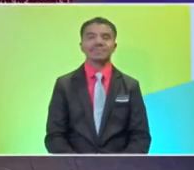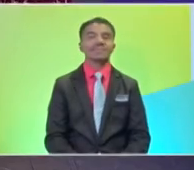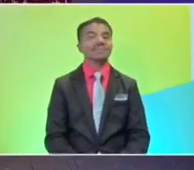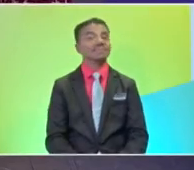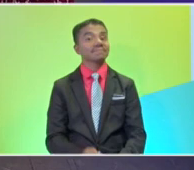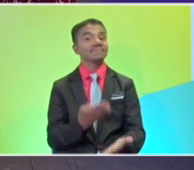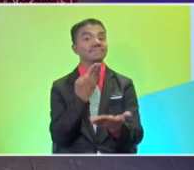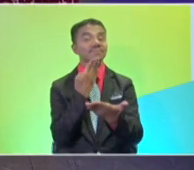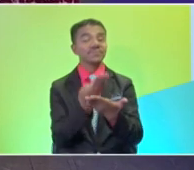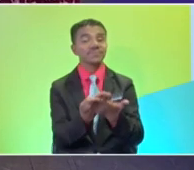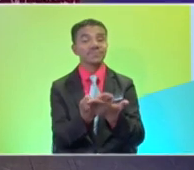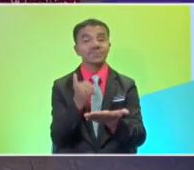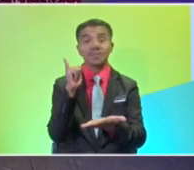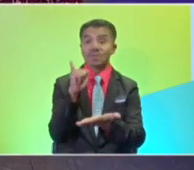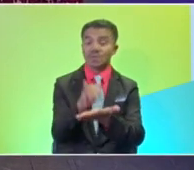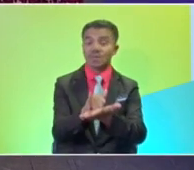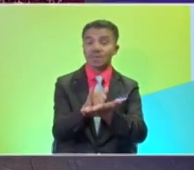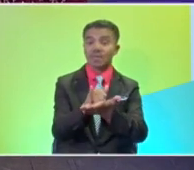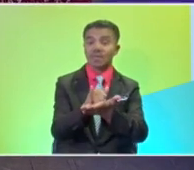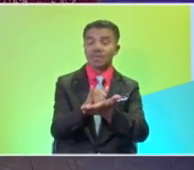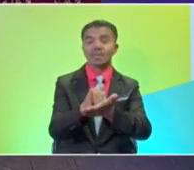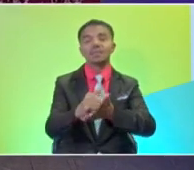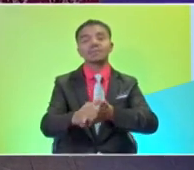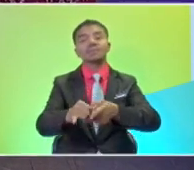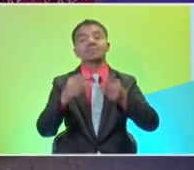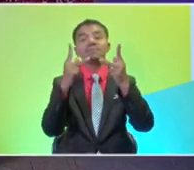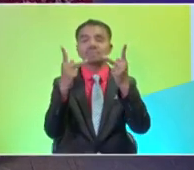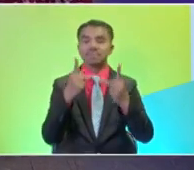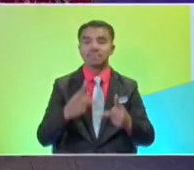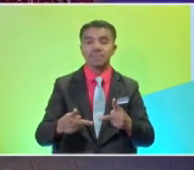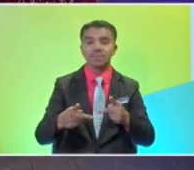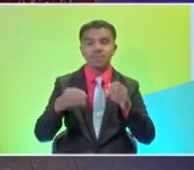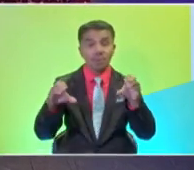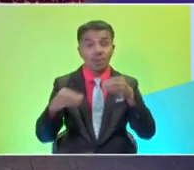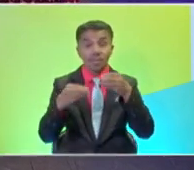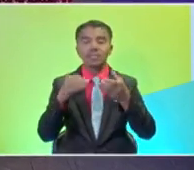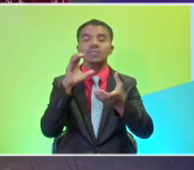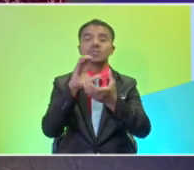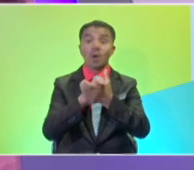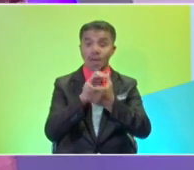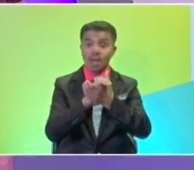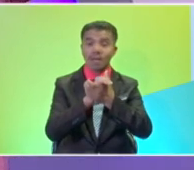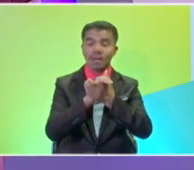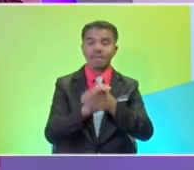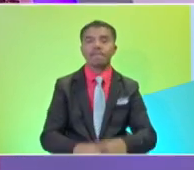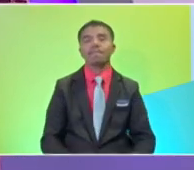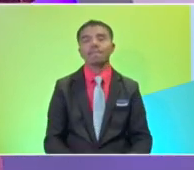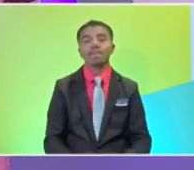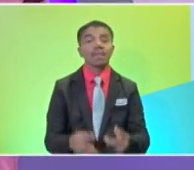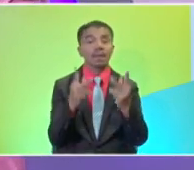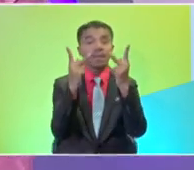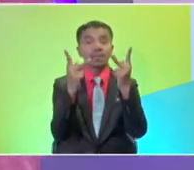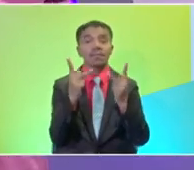baik itu di anara kaedah-kaedah pembelajaran yang dibuat di sekolah inilah di antara kaedah-kaedah dalam untuk kita menguji